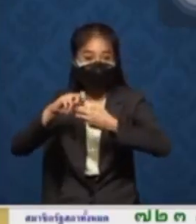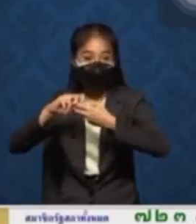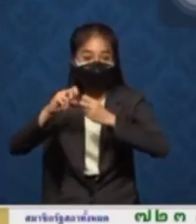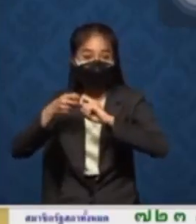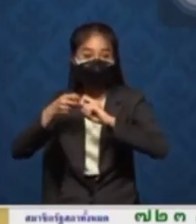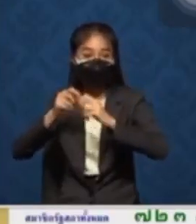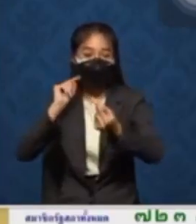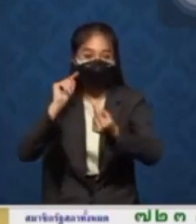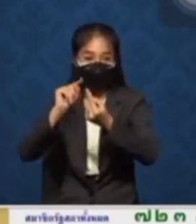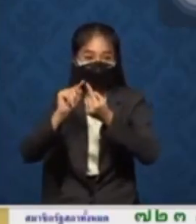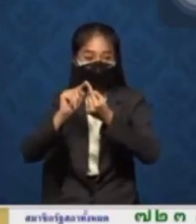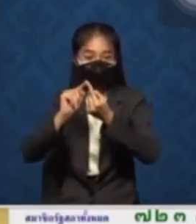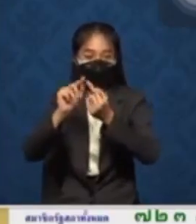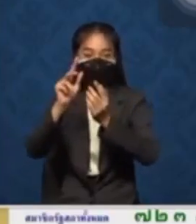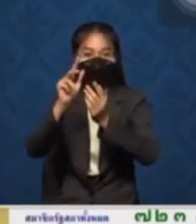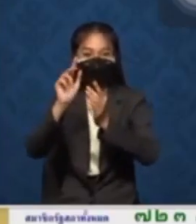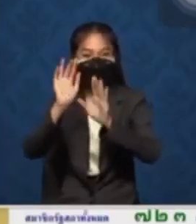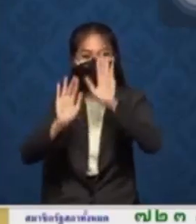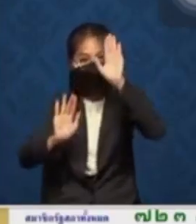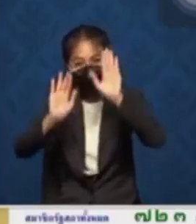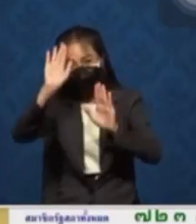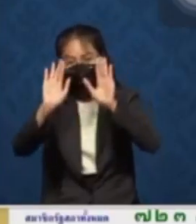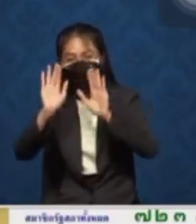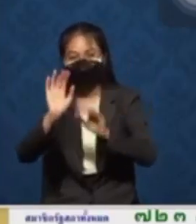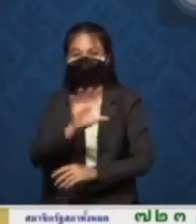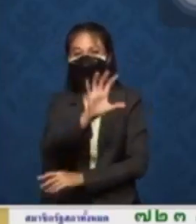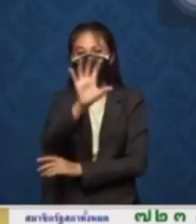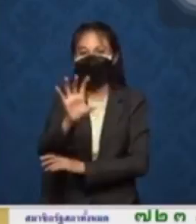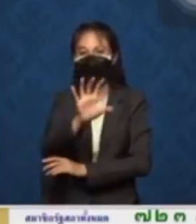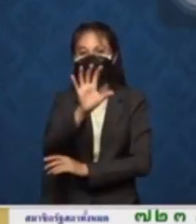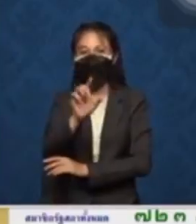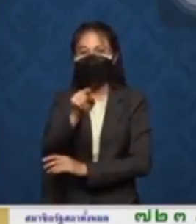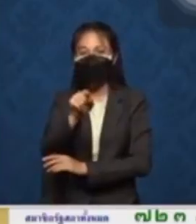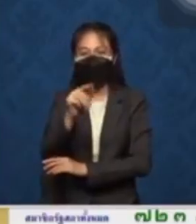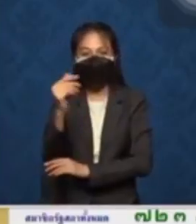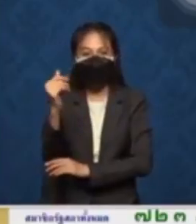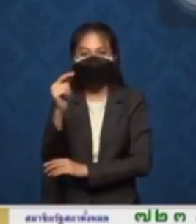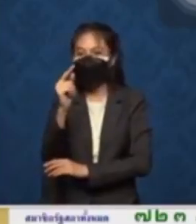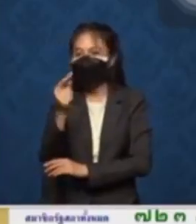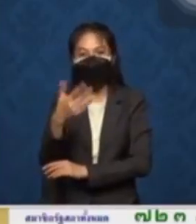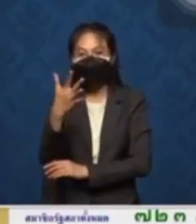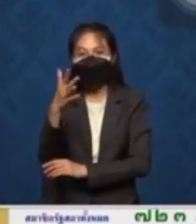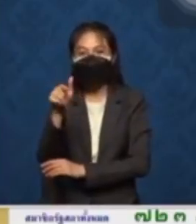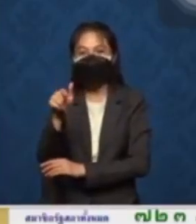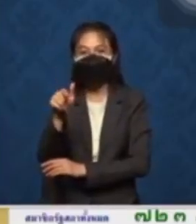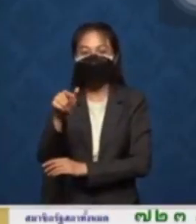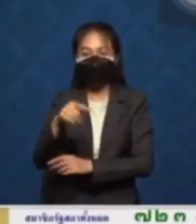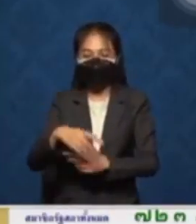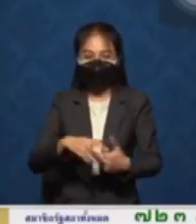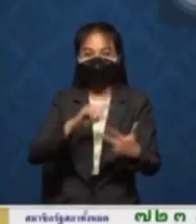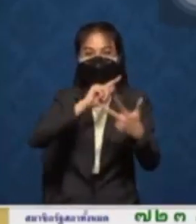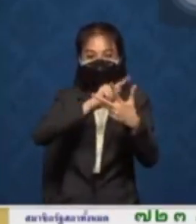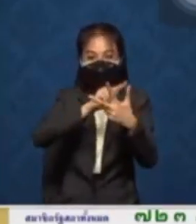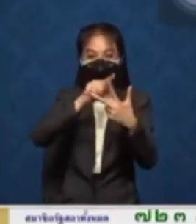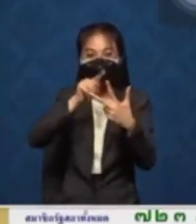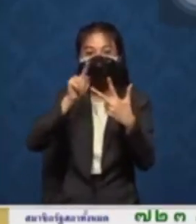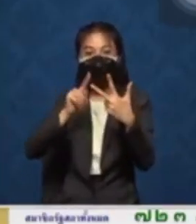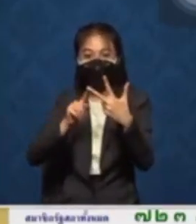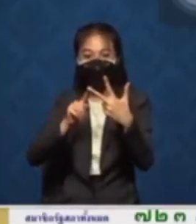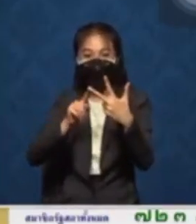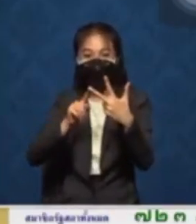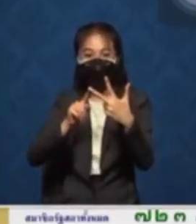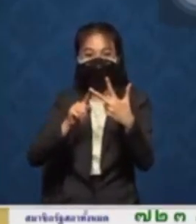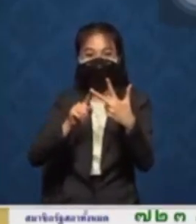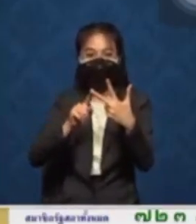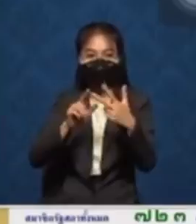ชาธิปไตยหลอกลวงที่เป็นประชาธิปไตยในเพียงแค่ในนามแต่ไม่ใช่ในการปฏิบัติจริงคำถามที่สำคัญที่สุดที่ผมอย